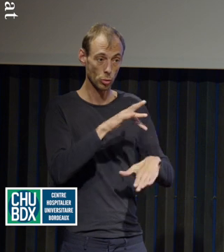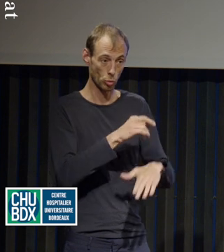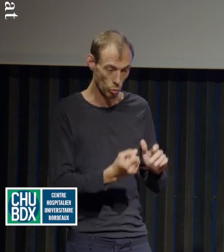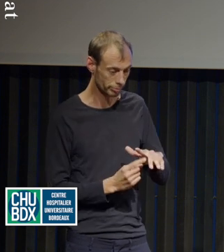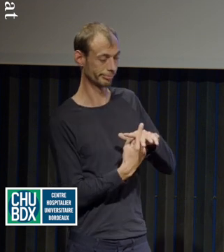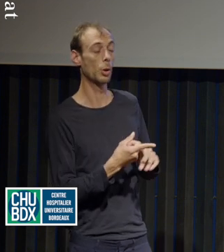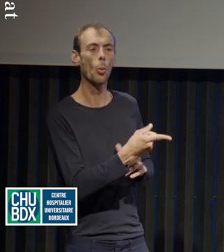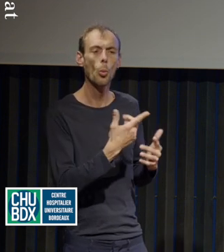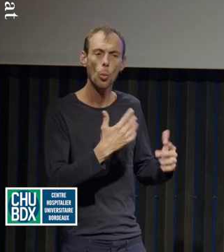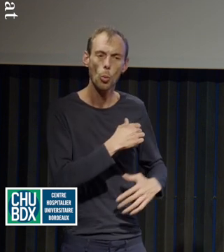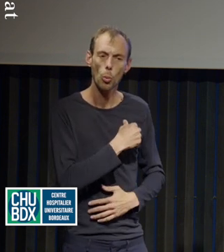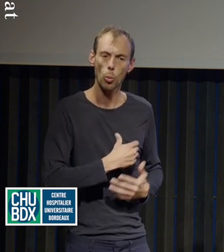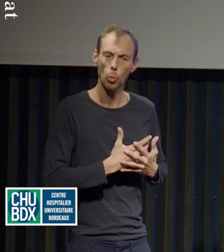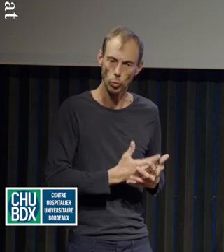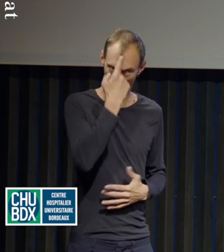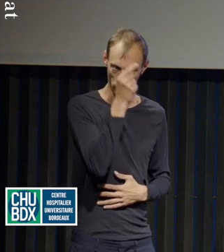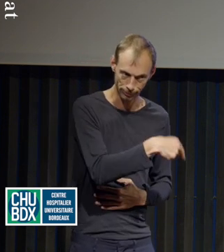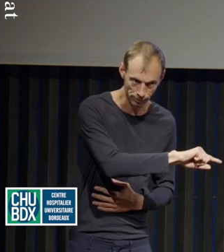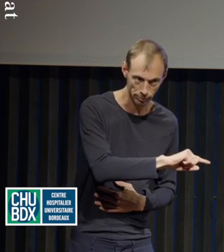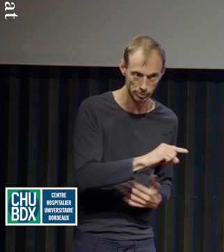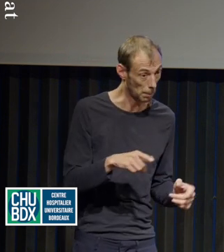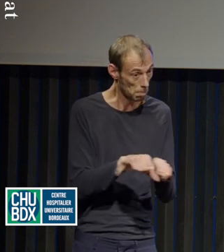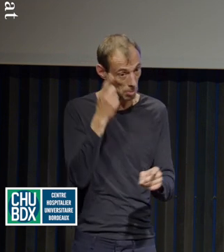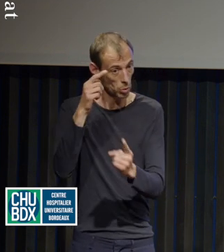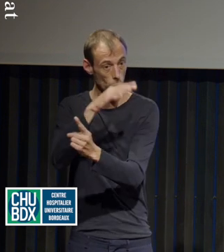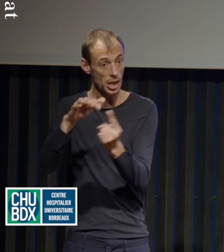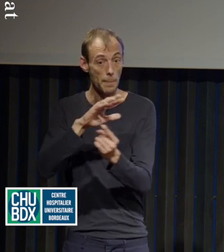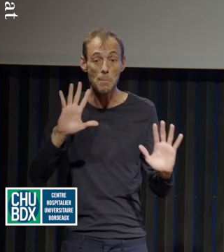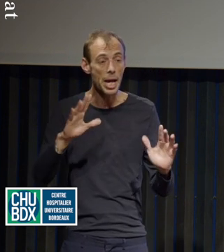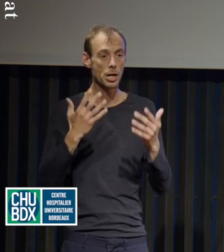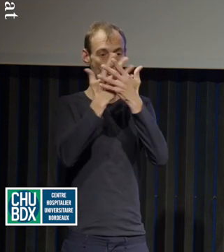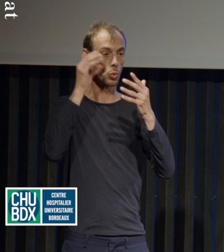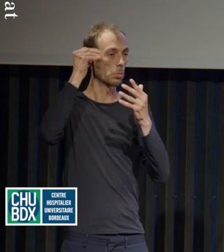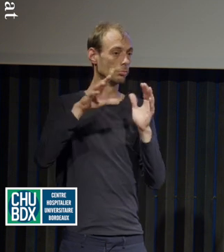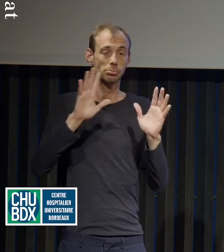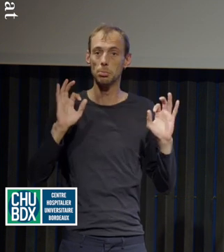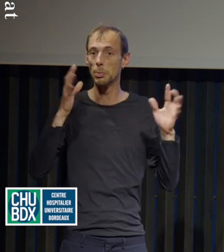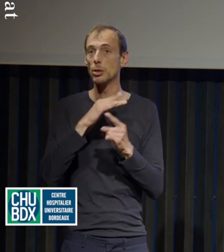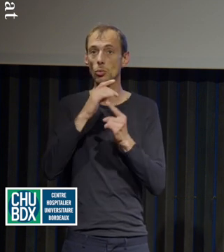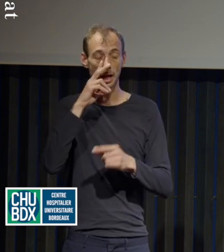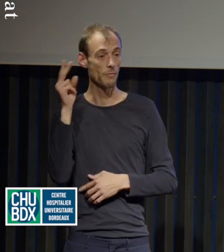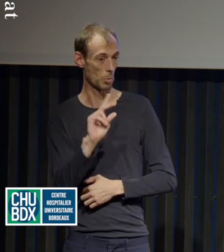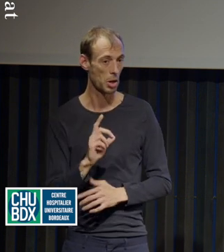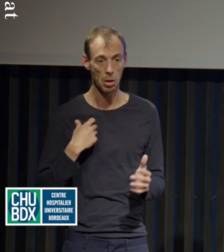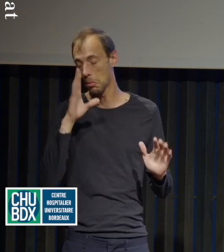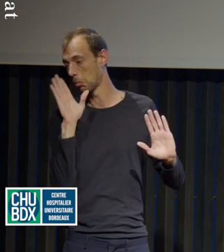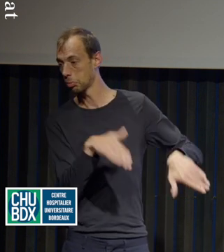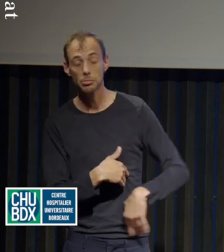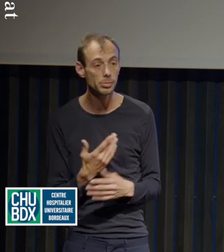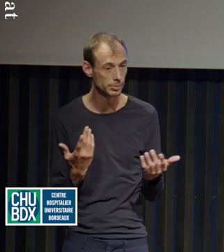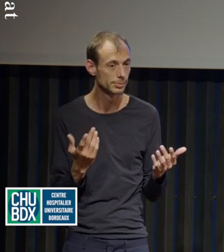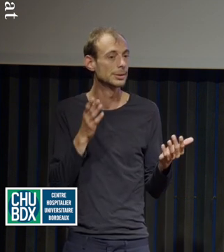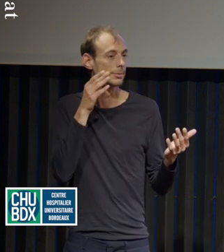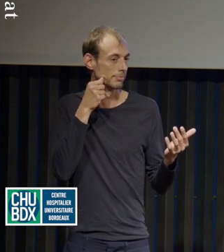société, mais qu'ils sont méconnus, qu'ils sont déconsidérés. Et c'est pour ça qu'au travers le monde, se sont développés des